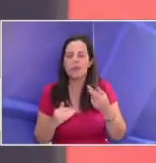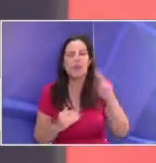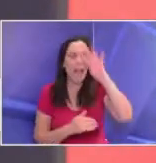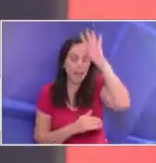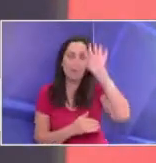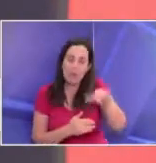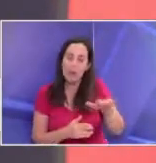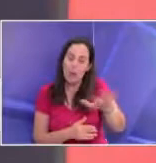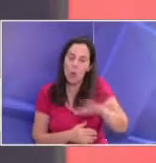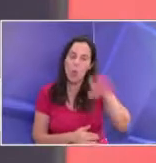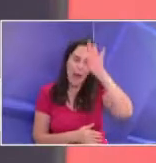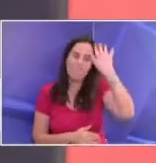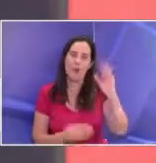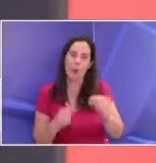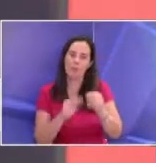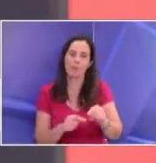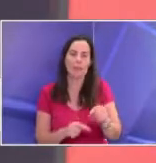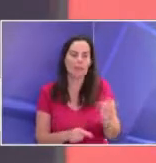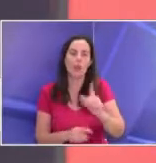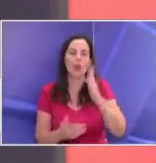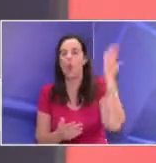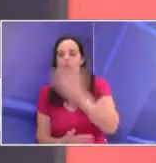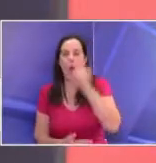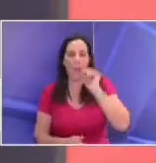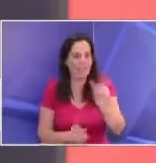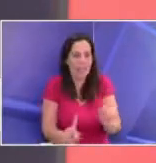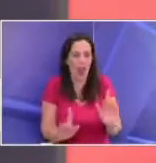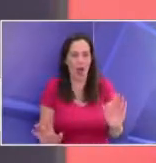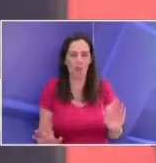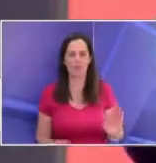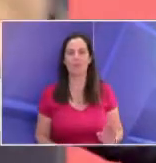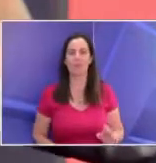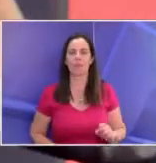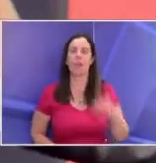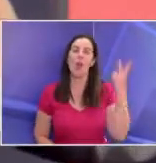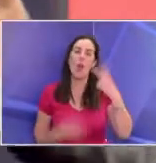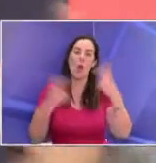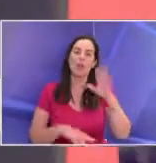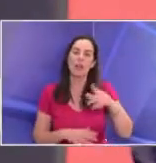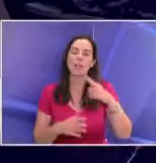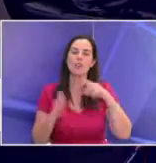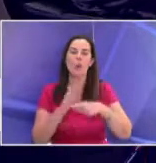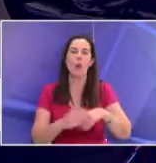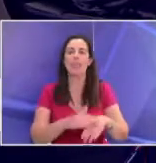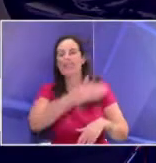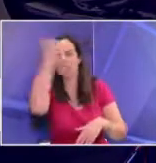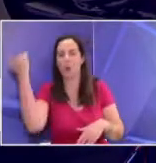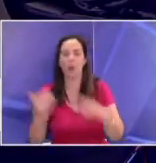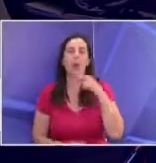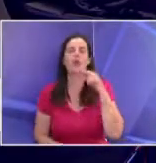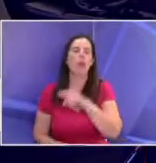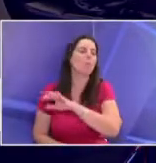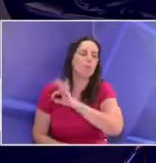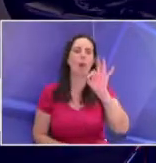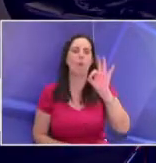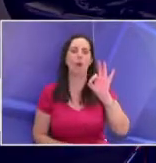יש גם תחום אפור בדברים האלה, זה לא רק שחור ולבן. כמובן שאפשר ללכת לדוגמאות הקיצוניות ולומר, שם טוב